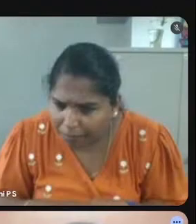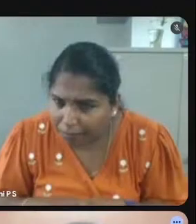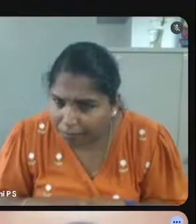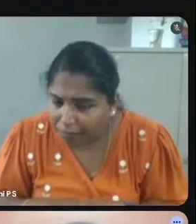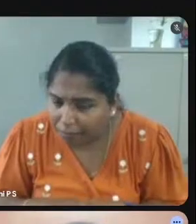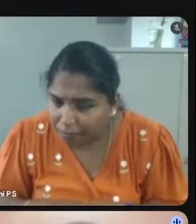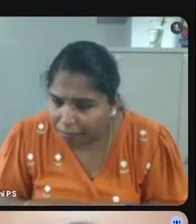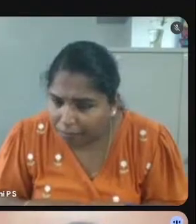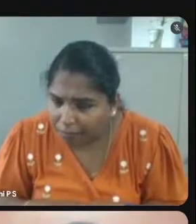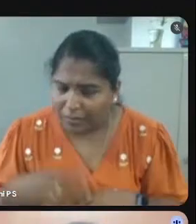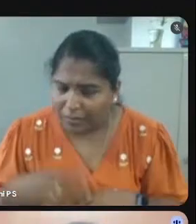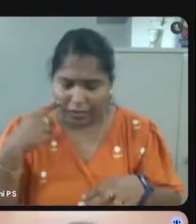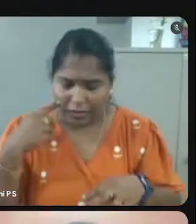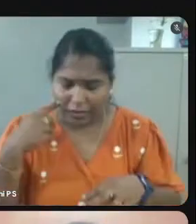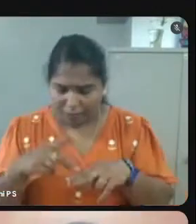ഇതില് ഇപ്പം